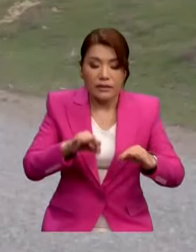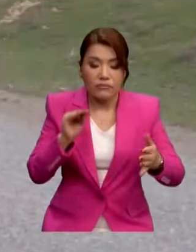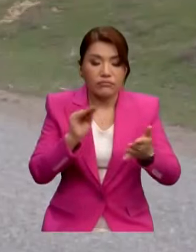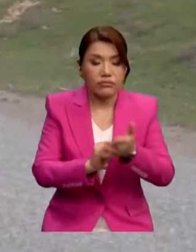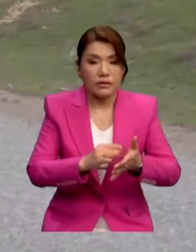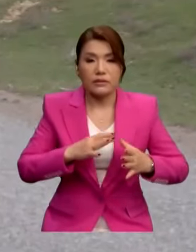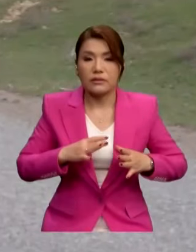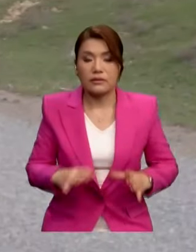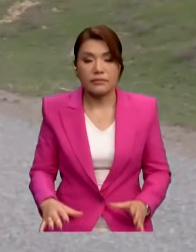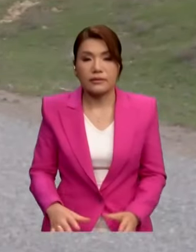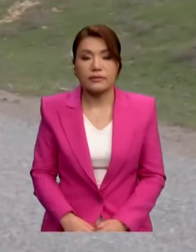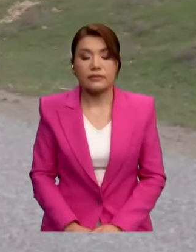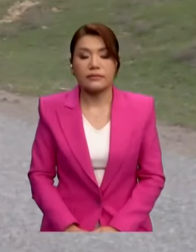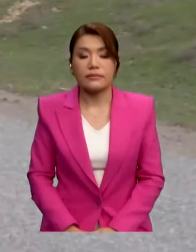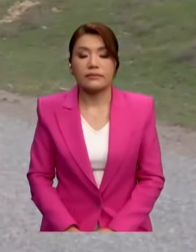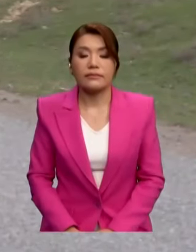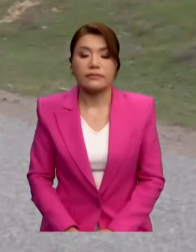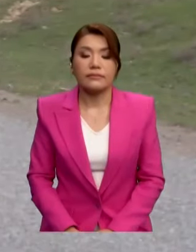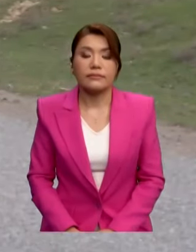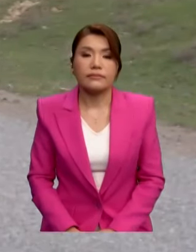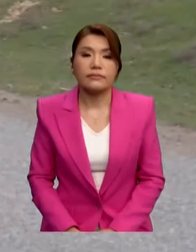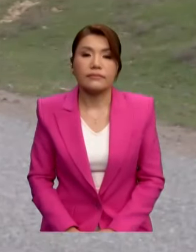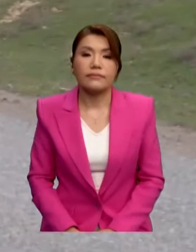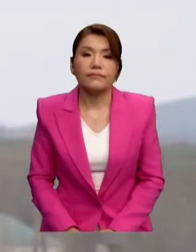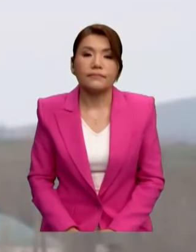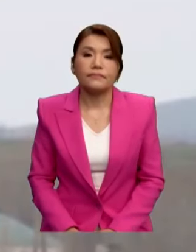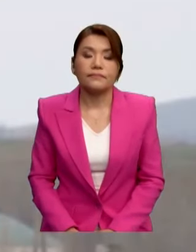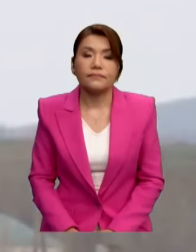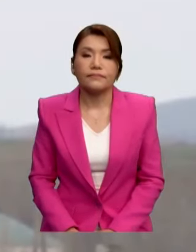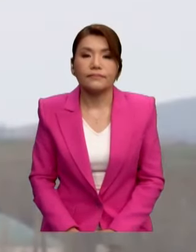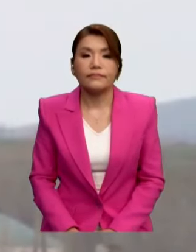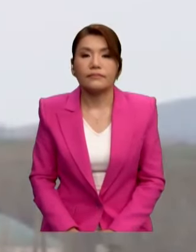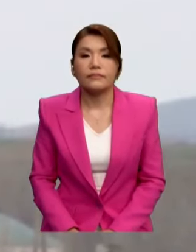тәрізді. Мақсұт Жарылқасын, Данияр Мәметов, Атамекен бизнес арнасы, Түркістан облысы.